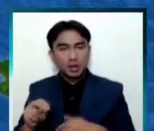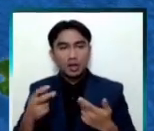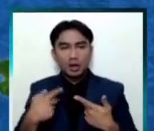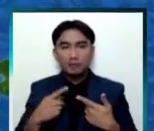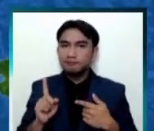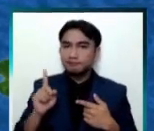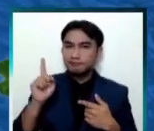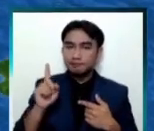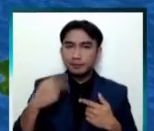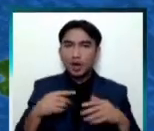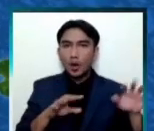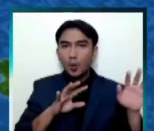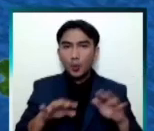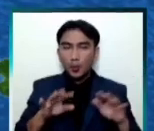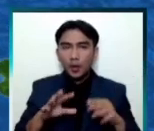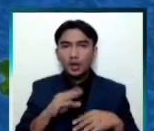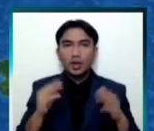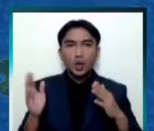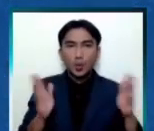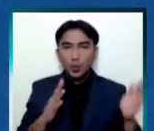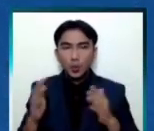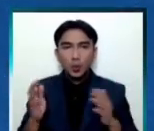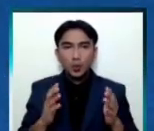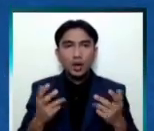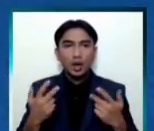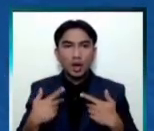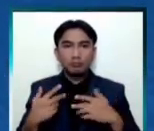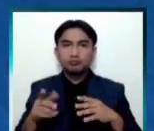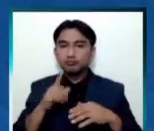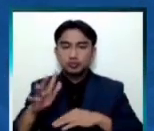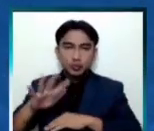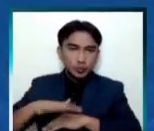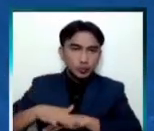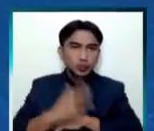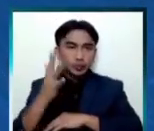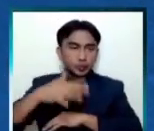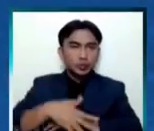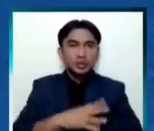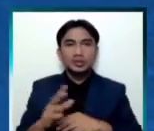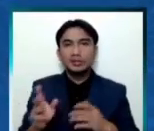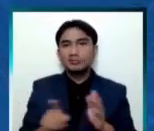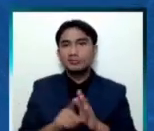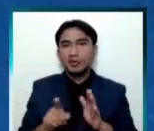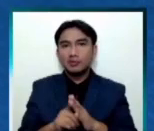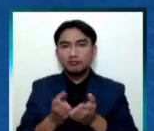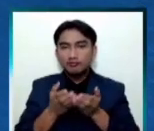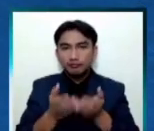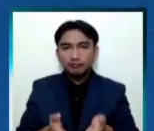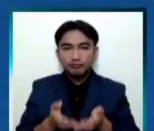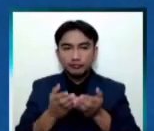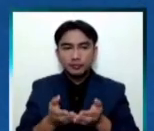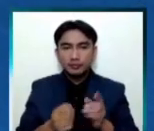at pabugso-bugsong hangin. Magiging maalon at delikadong pumalaot sa Batanes, Cagayan, kasama ang Babuyan Islands